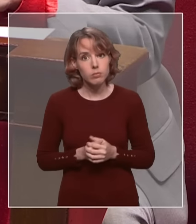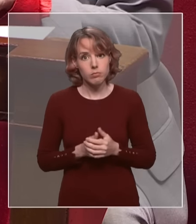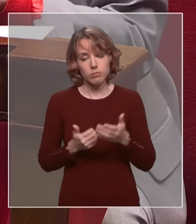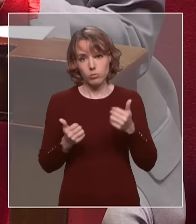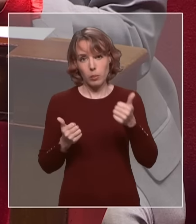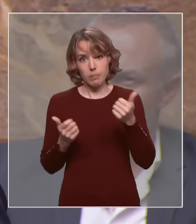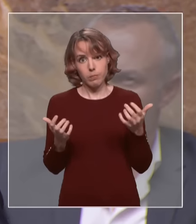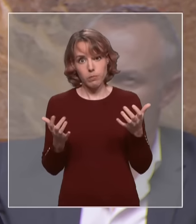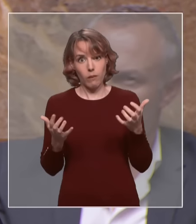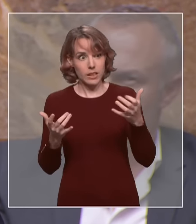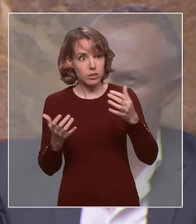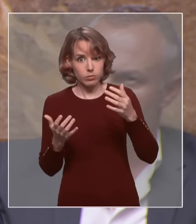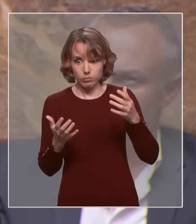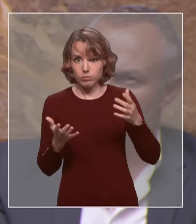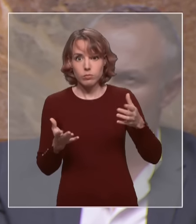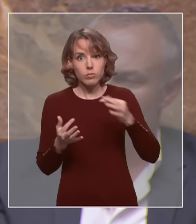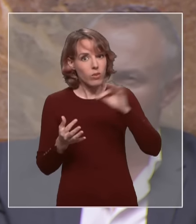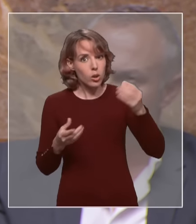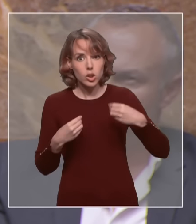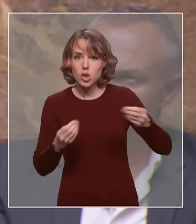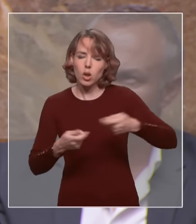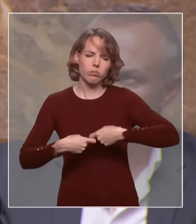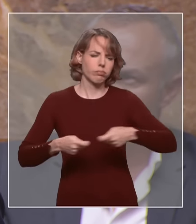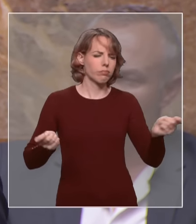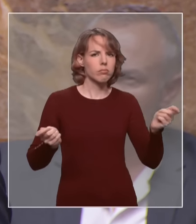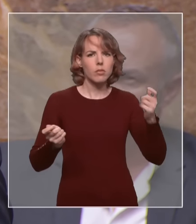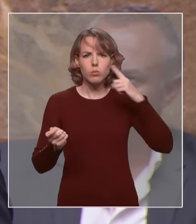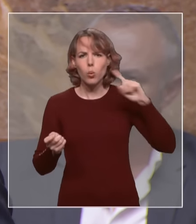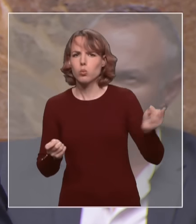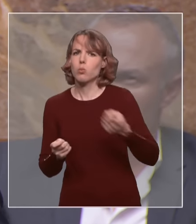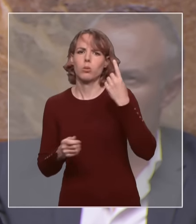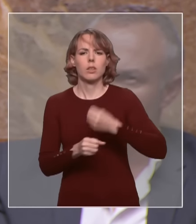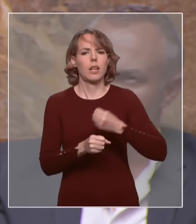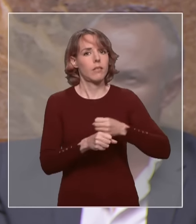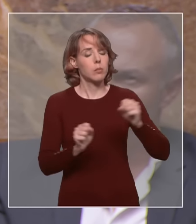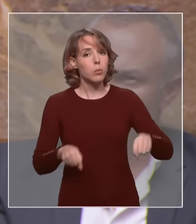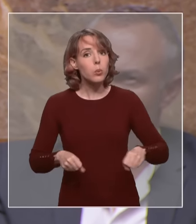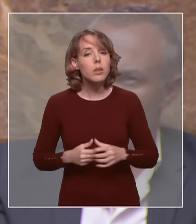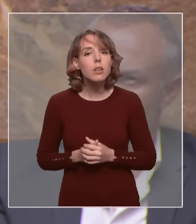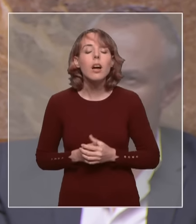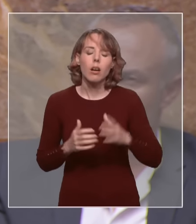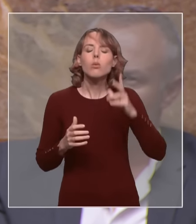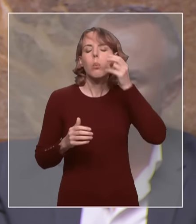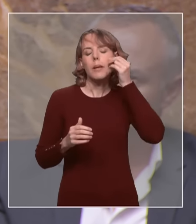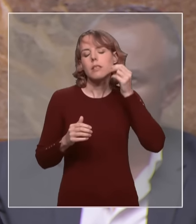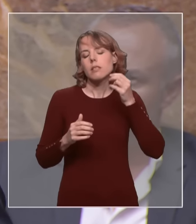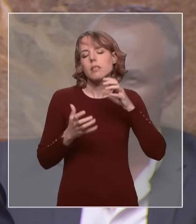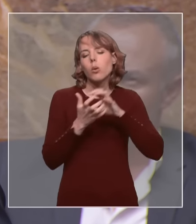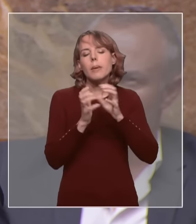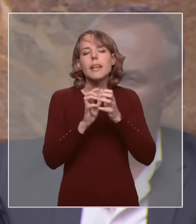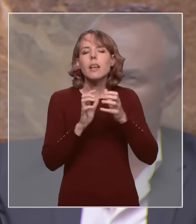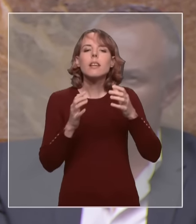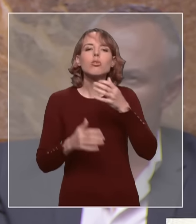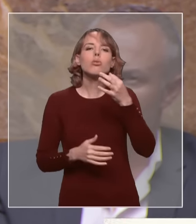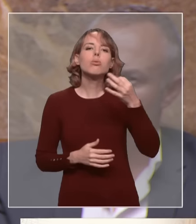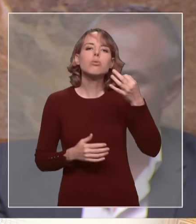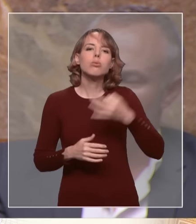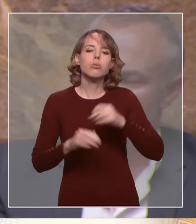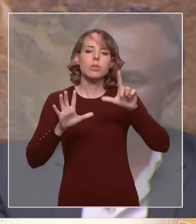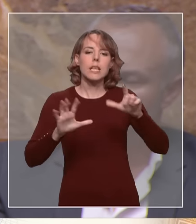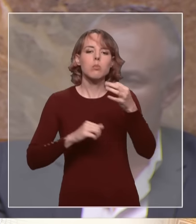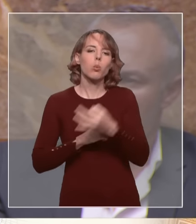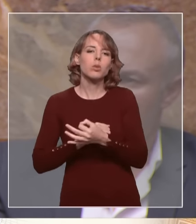la France du travail pour tous? Je sais très bien qu'il sera difficile de descendre sous un plafond de 7% de taux de chômage, mais que l'objectif de